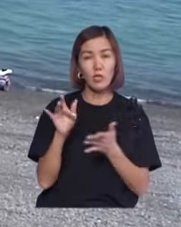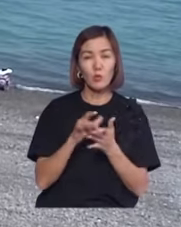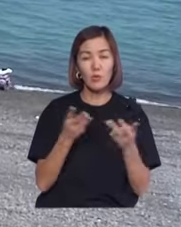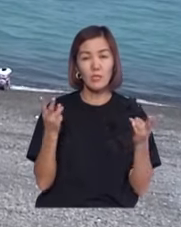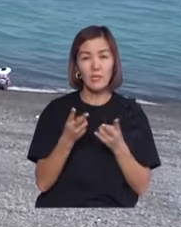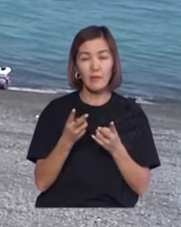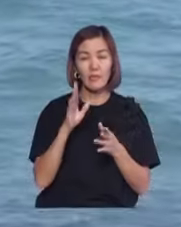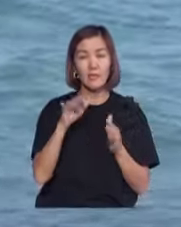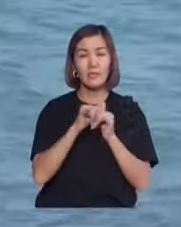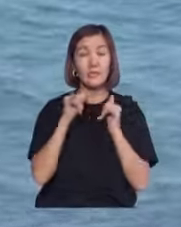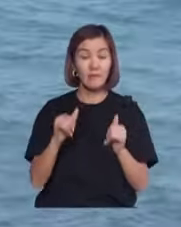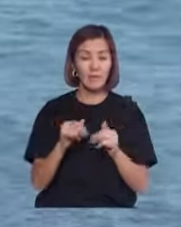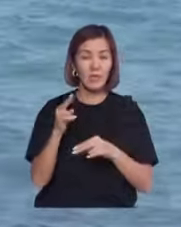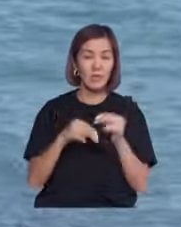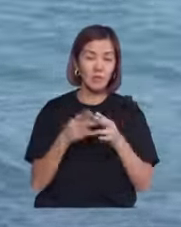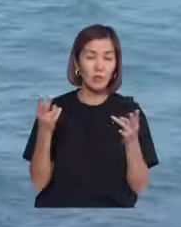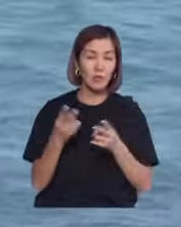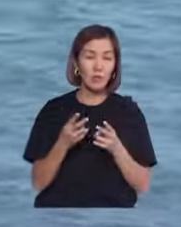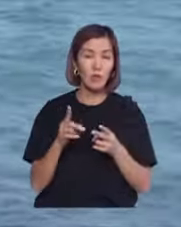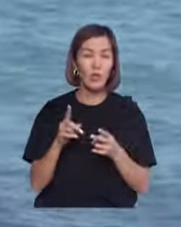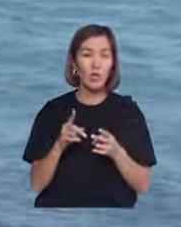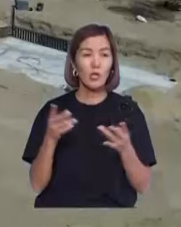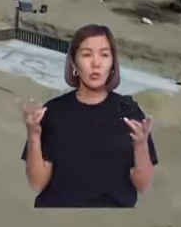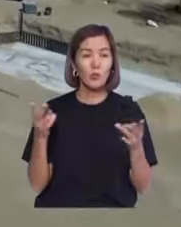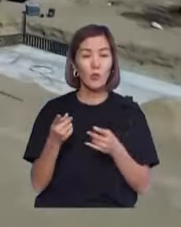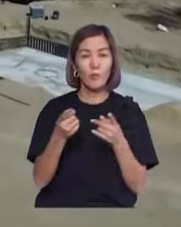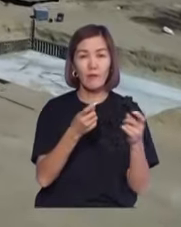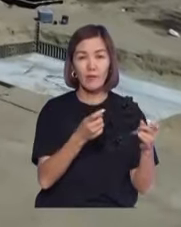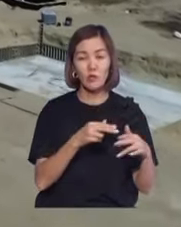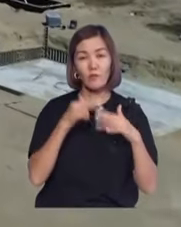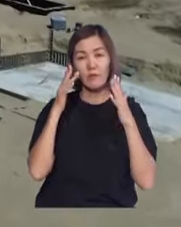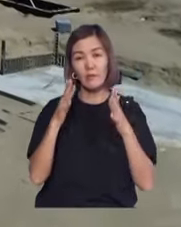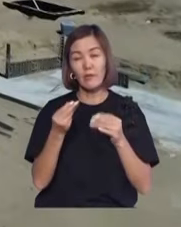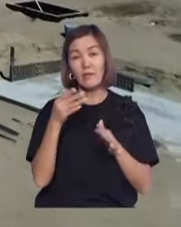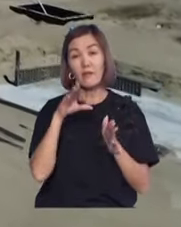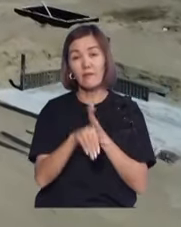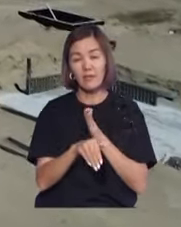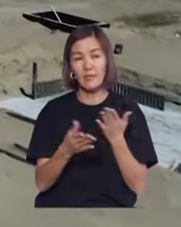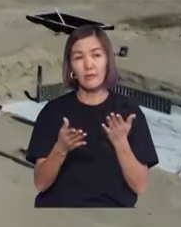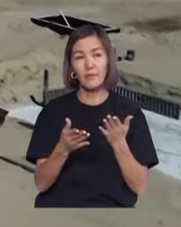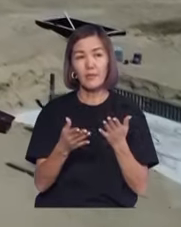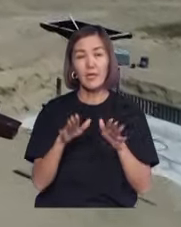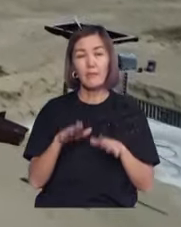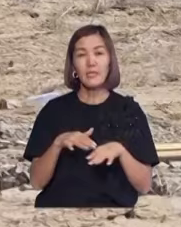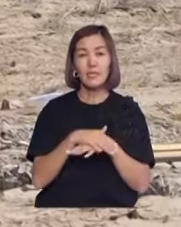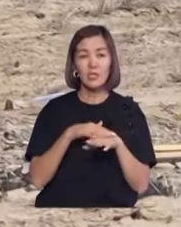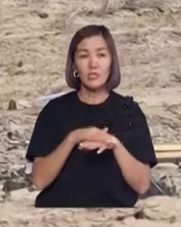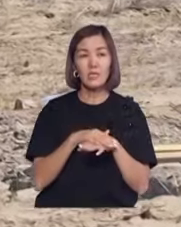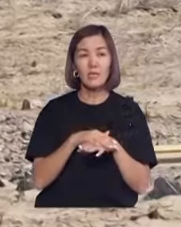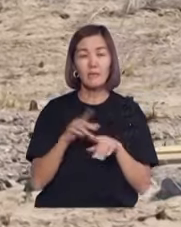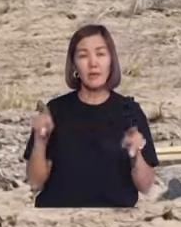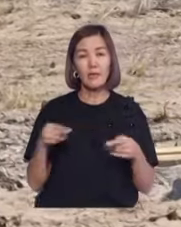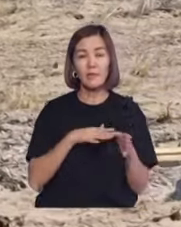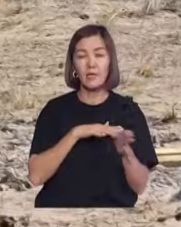необходимо дальнейшее развитие инфраструктуры, что, несомненно, привлечет внимание инвесторов. Наряду с этим для местных жителей, помимо